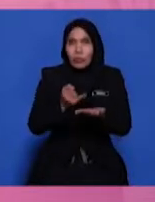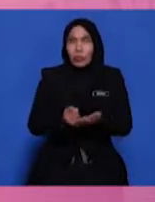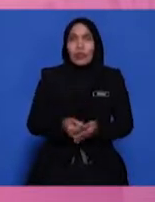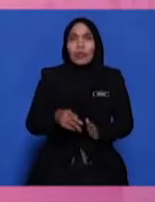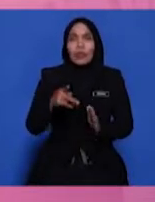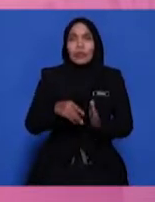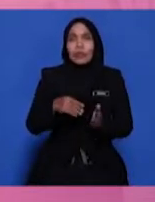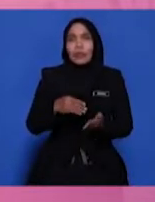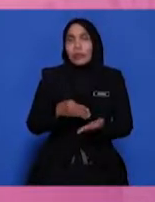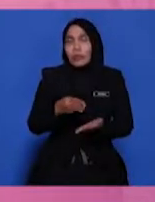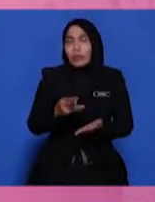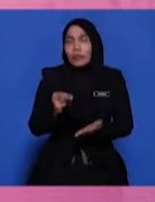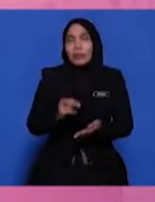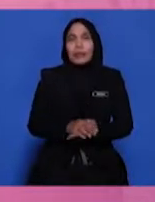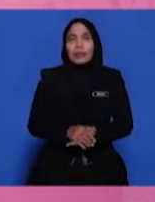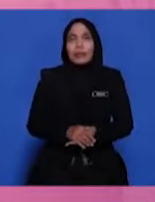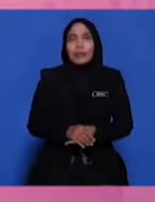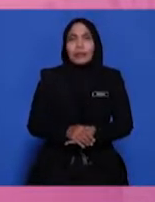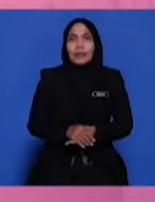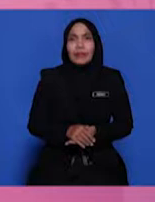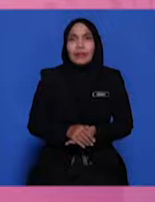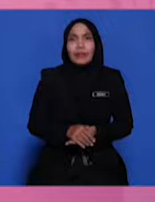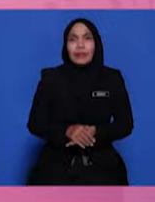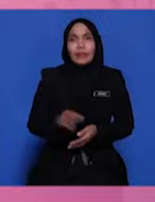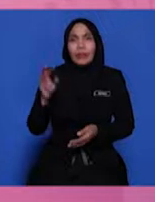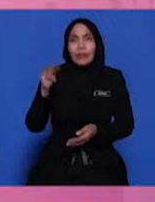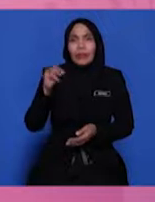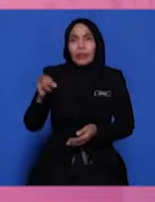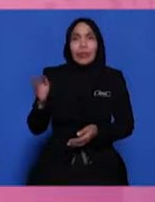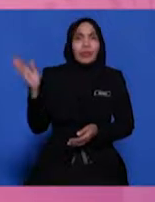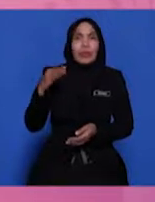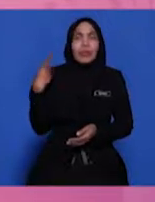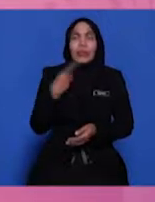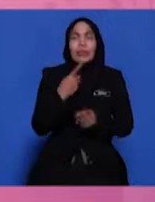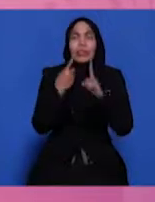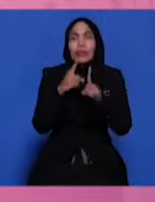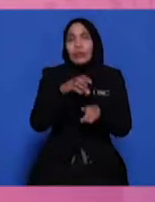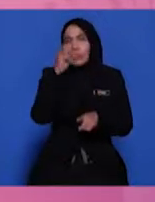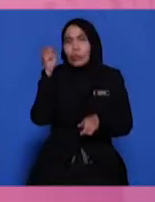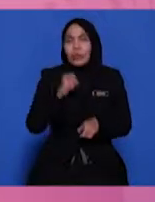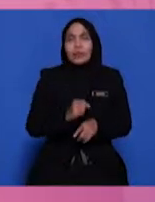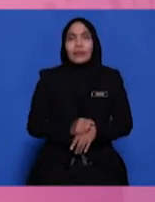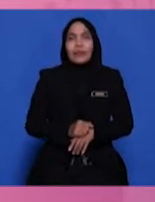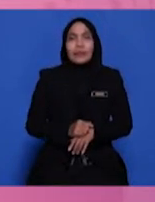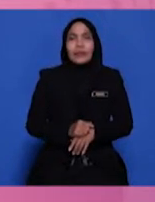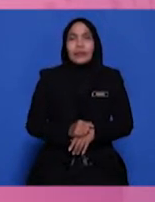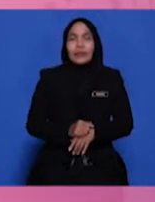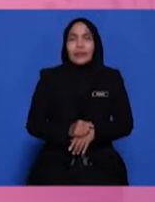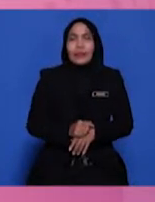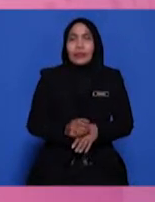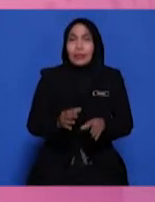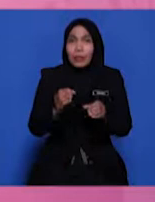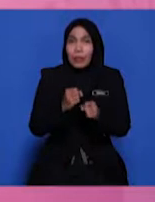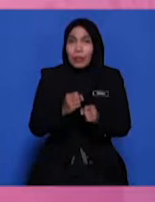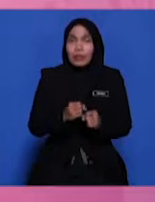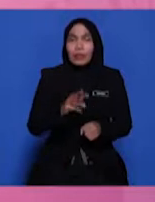adalah tidak berubah? Murid-murid, mari kita menjawab soalan bahagian A. Dapatkah murid-murid